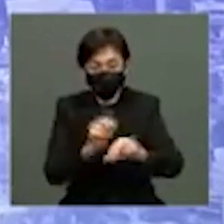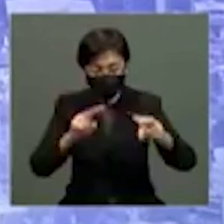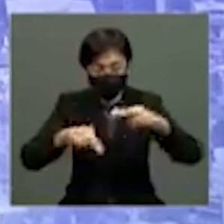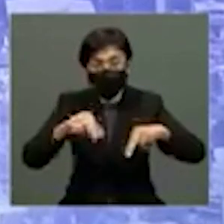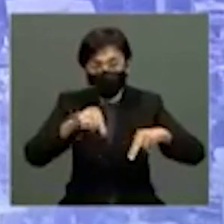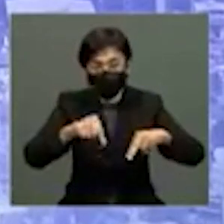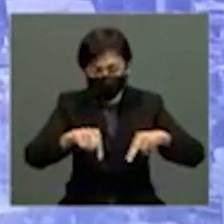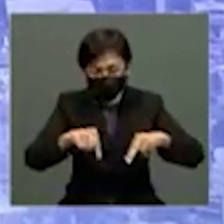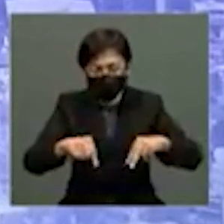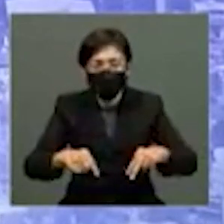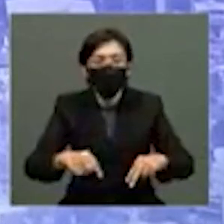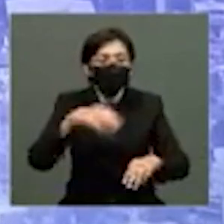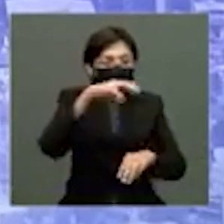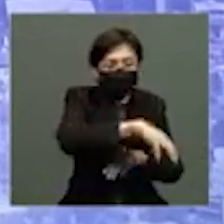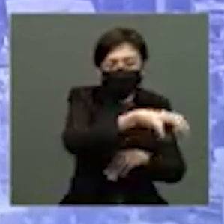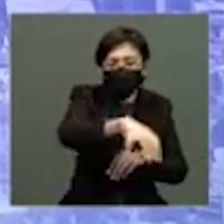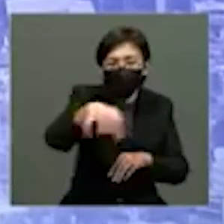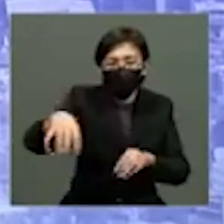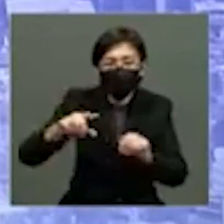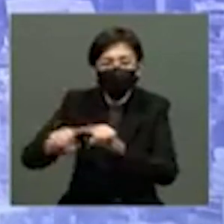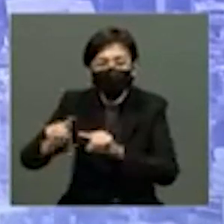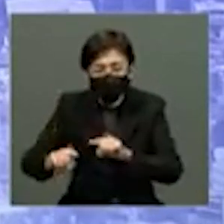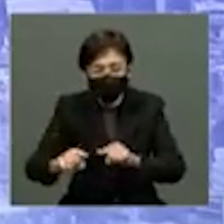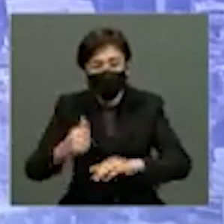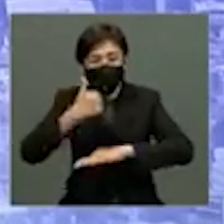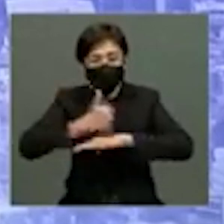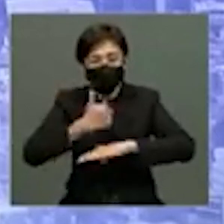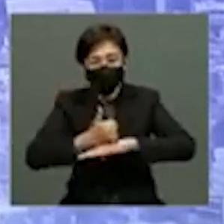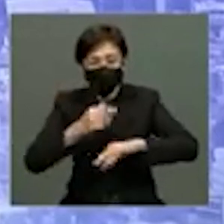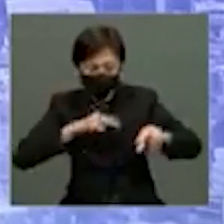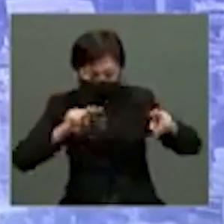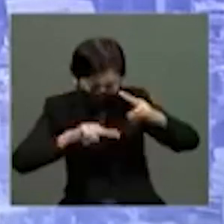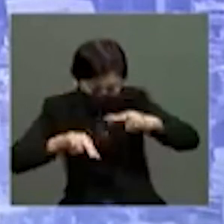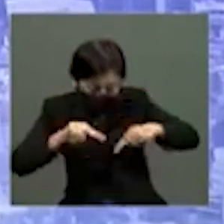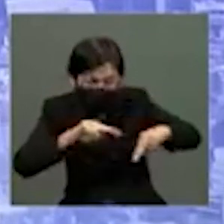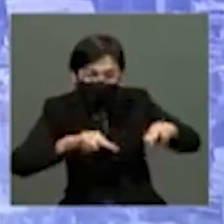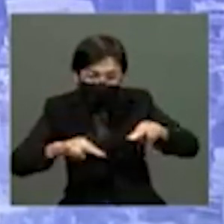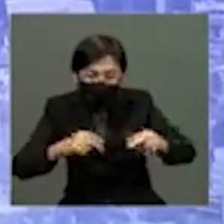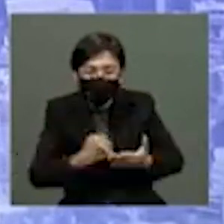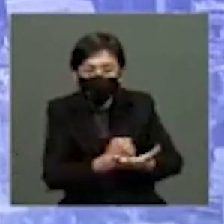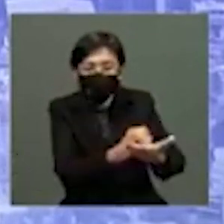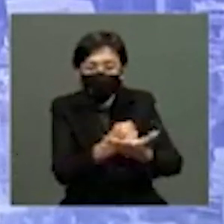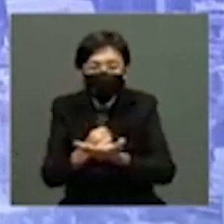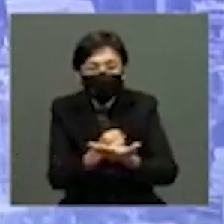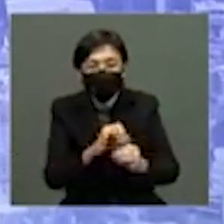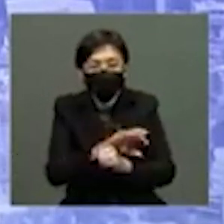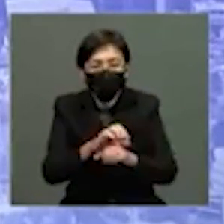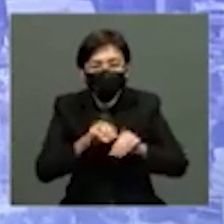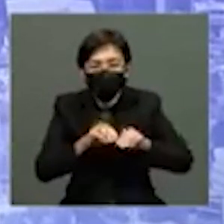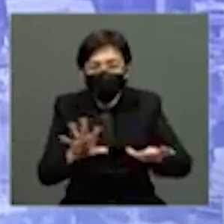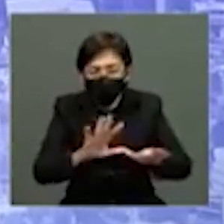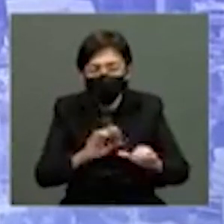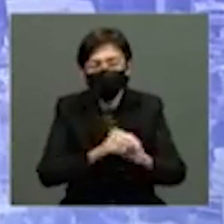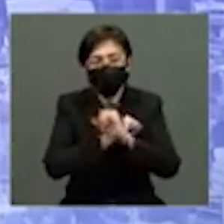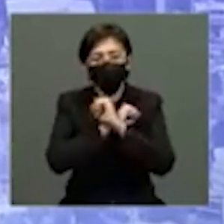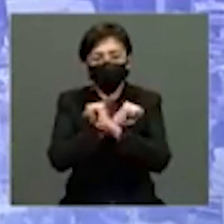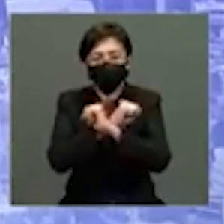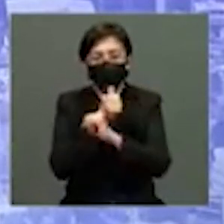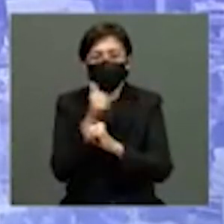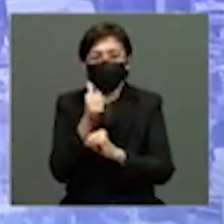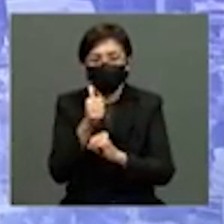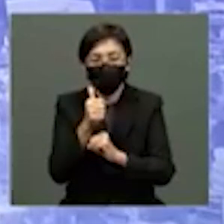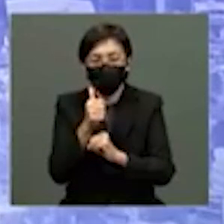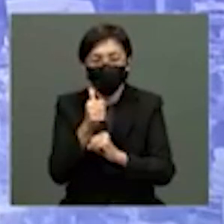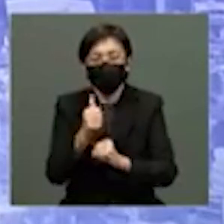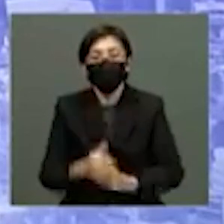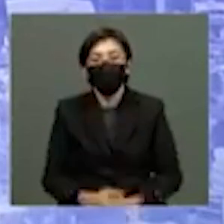ะครับแคมป์คนงานทั้งหลายช่วยในการที่จะสอดส่องดูแลแล้วก็ช่วยกันทำให้การป้องกันเชื้อได้ดียิ่งขึ้นนะครับนี่คือสิ่